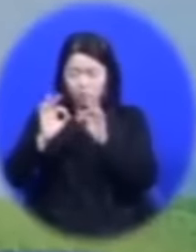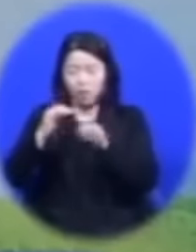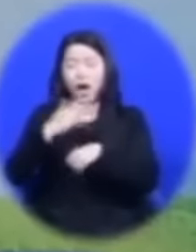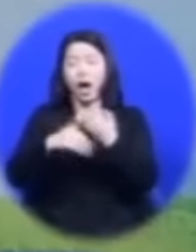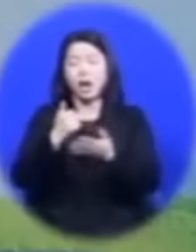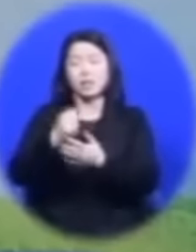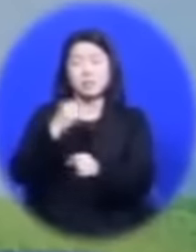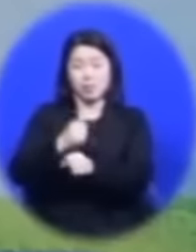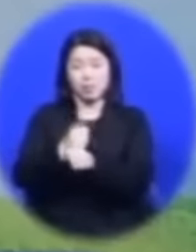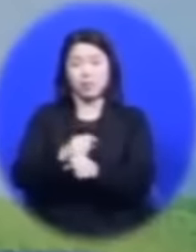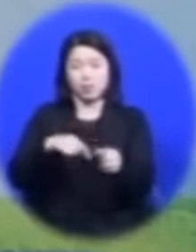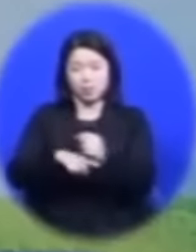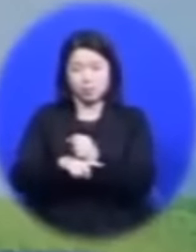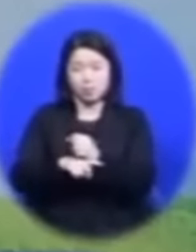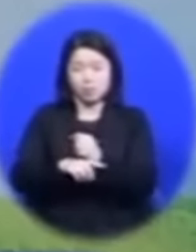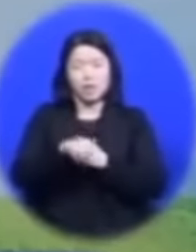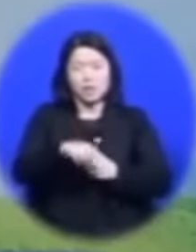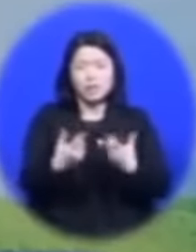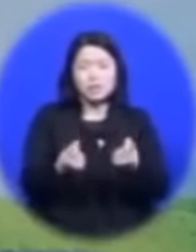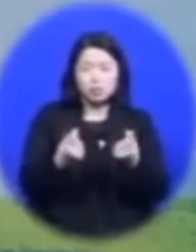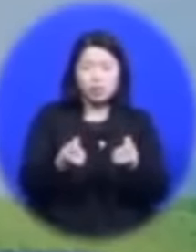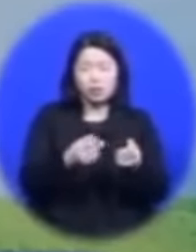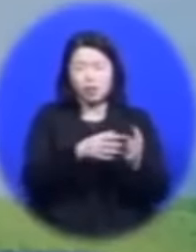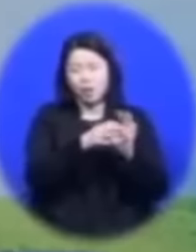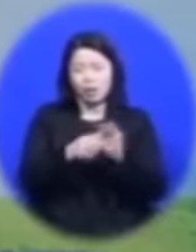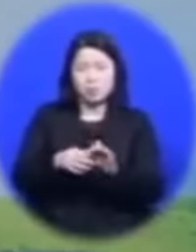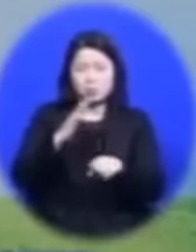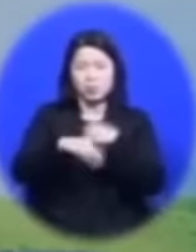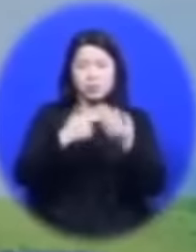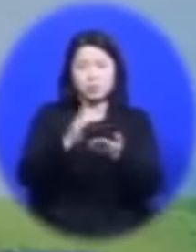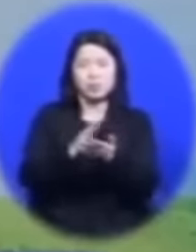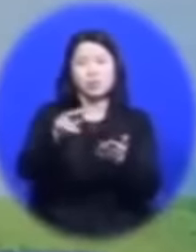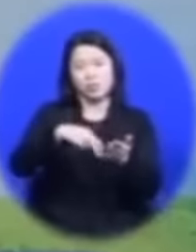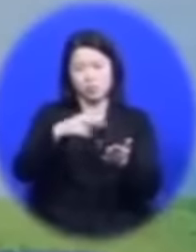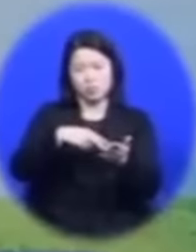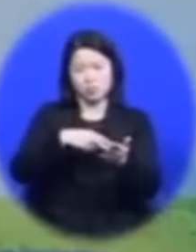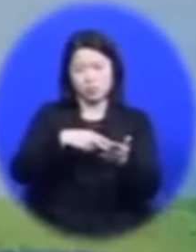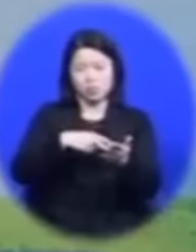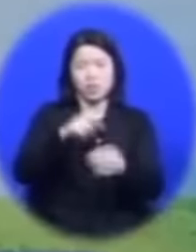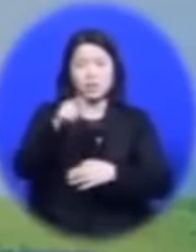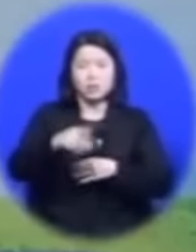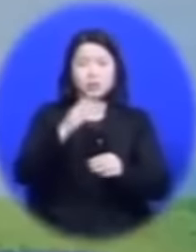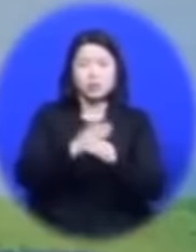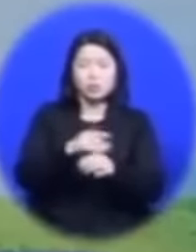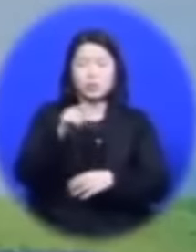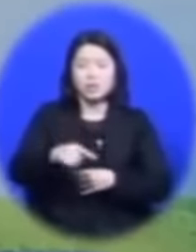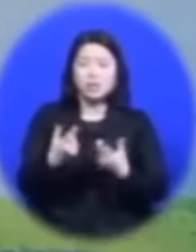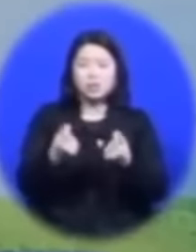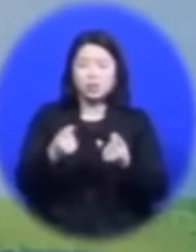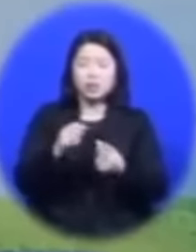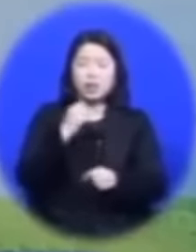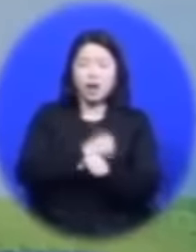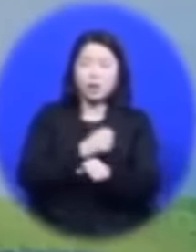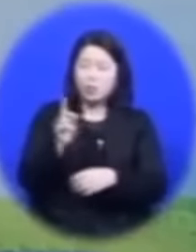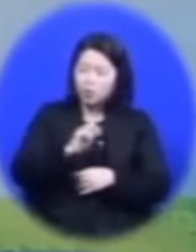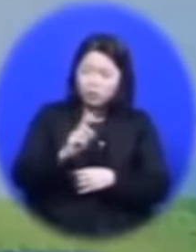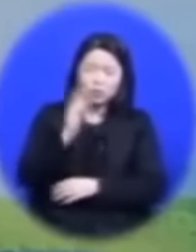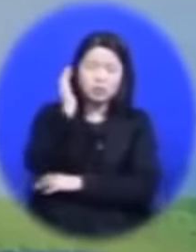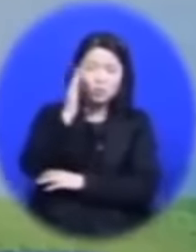만드셨다는 거예요. 이렇게 하면서 성경을 읽는 거예요. 그러다가 이렇게 하고서 어떻게 설교를